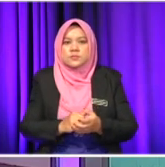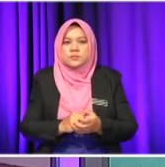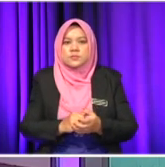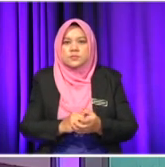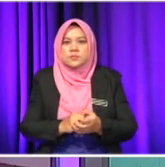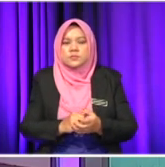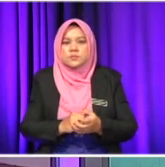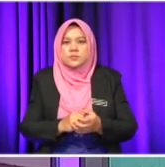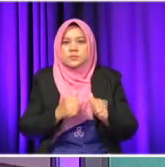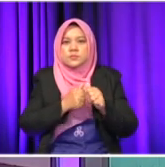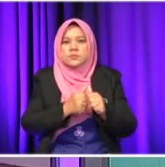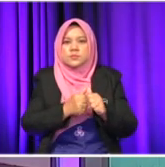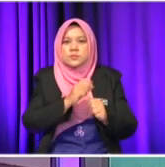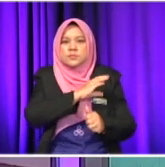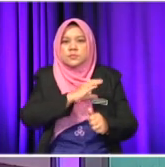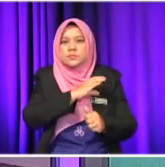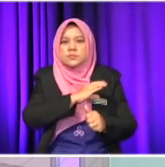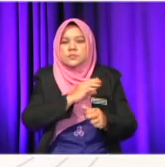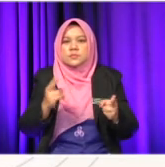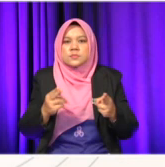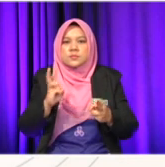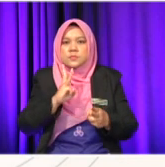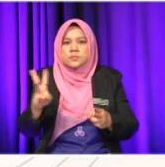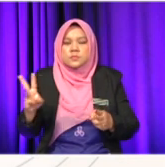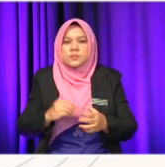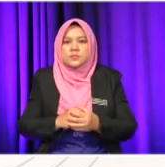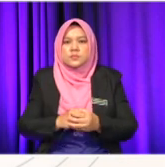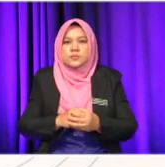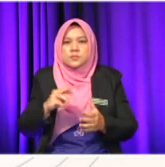berikut merupakan ciri Usahawan dalam bidang matematika